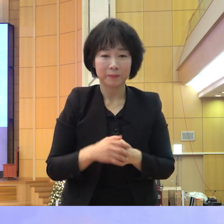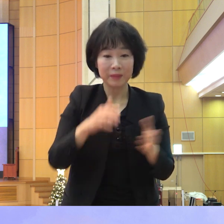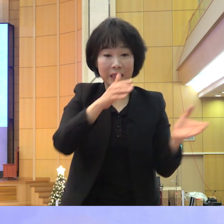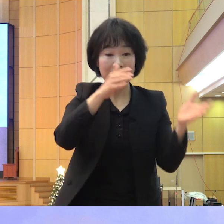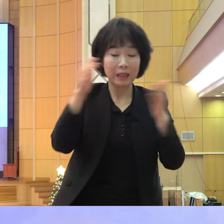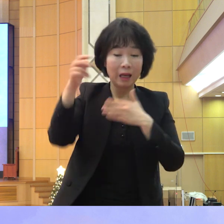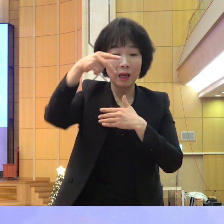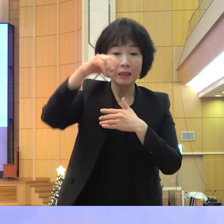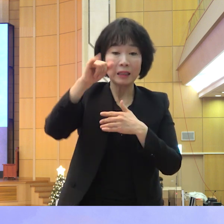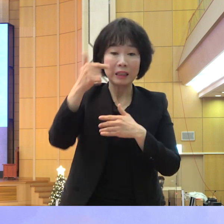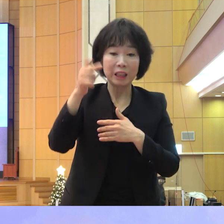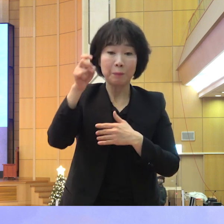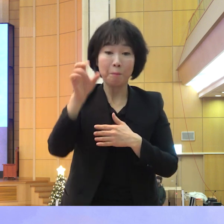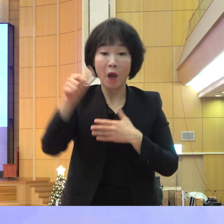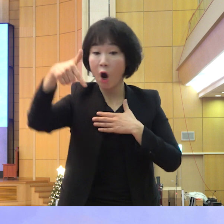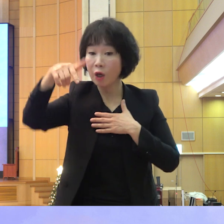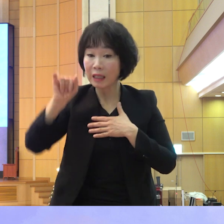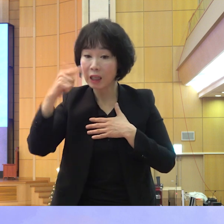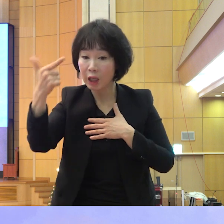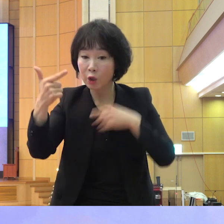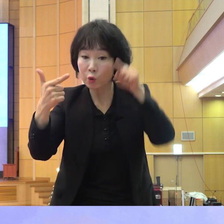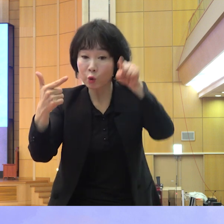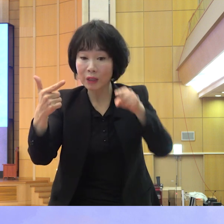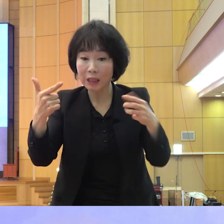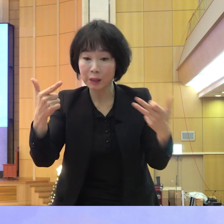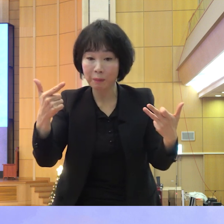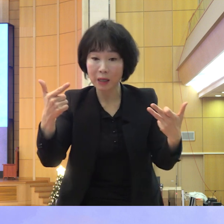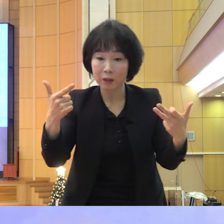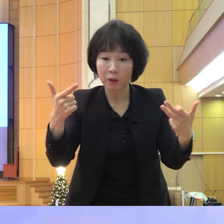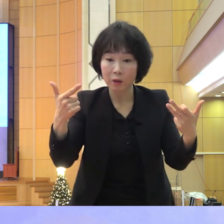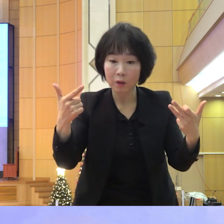신명기 6장으로 가보겠습니다. 오늘 본문 말씀이죠.